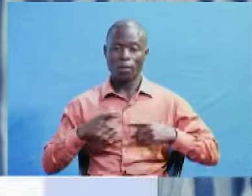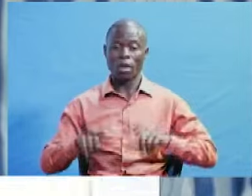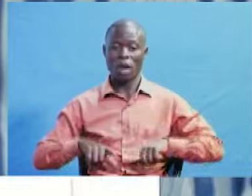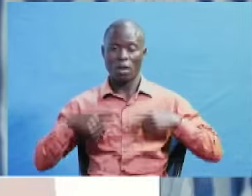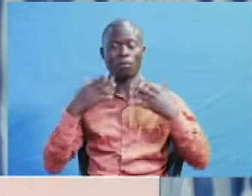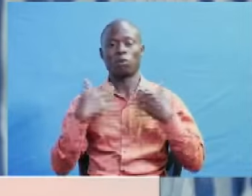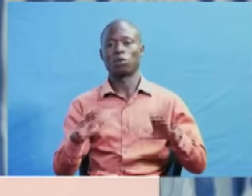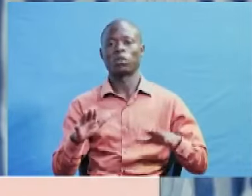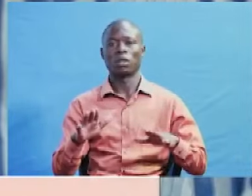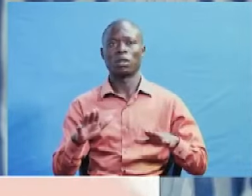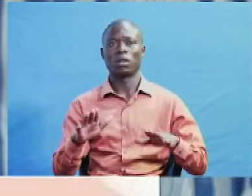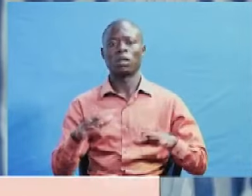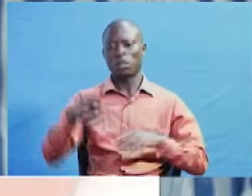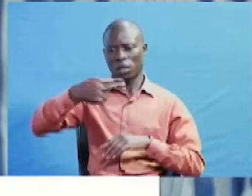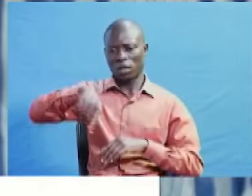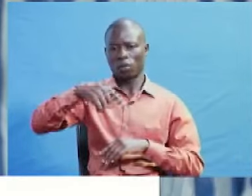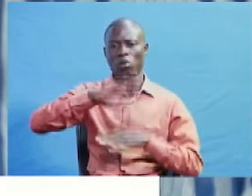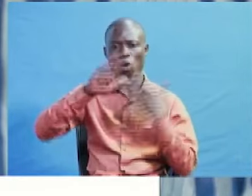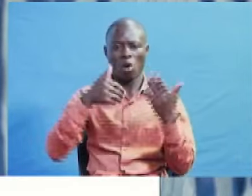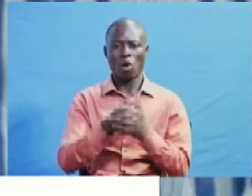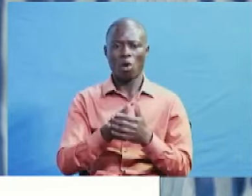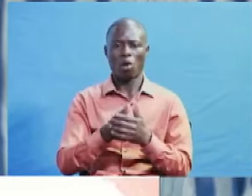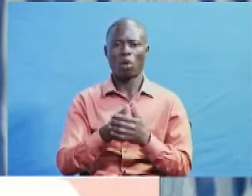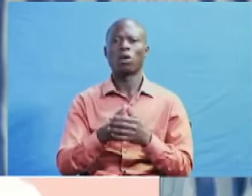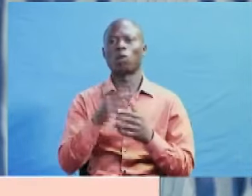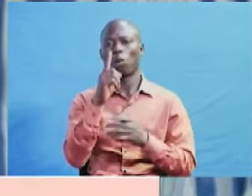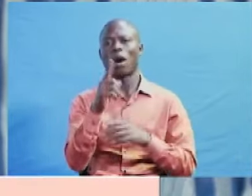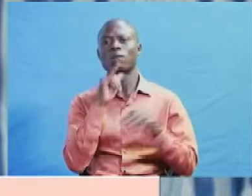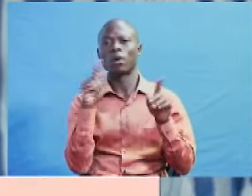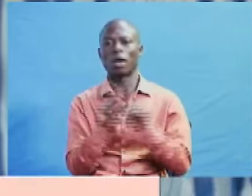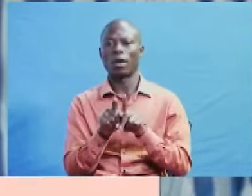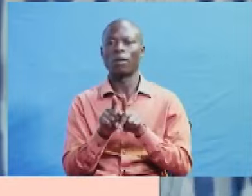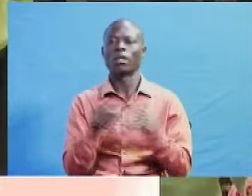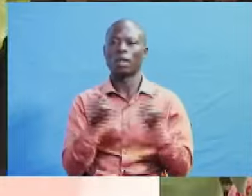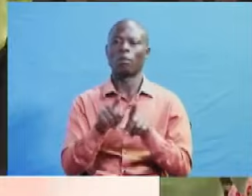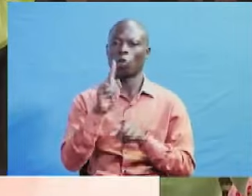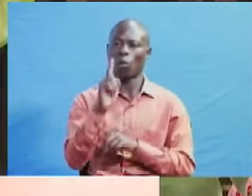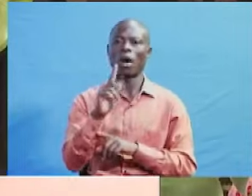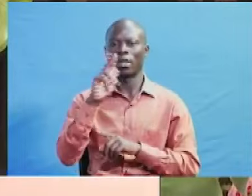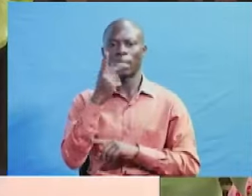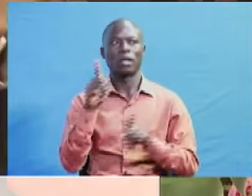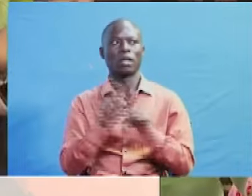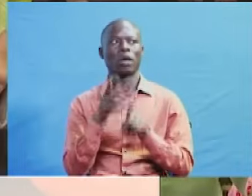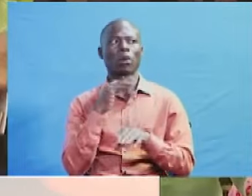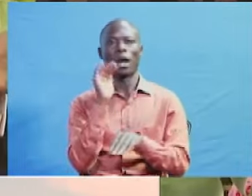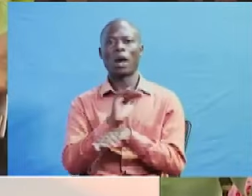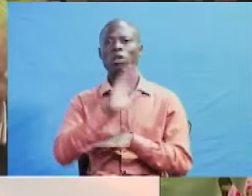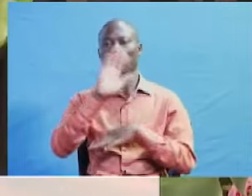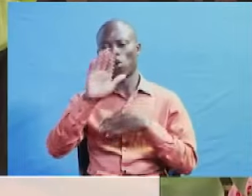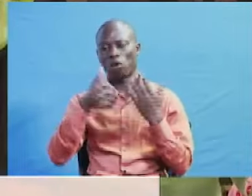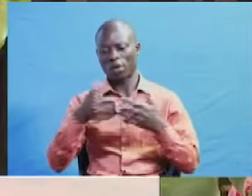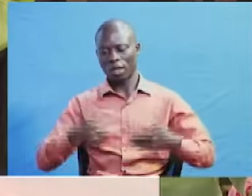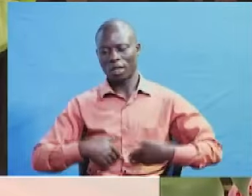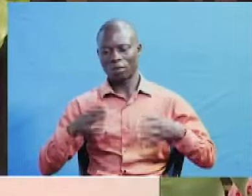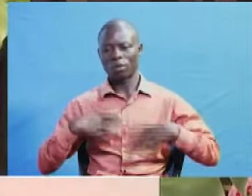ipotee. Sisi wote ni ndugu moja, watu wa taifa moja la Kenya. And I want to ask our young people,